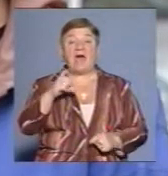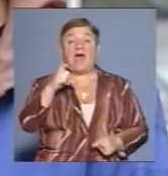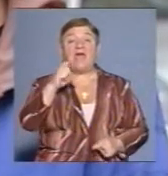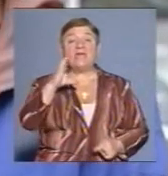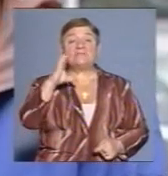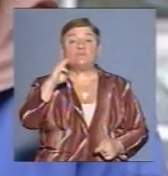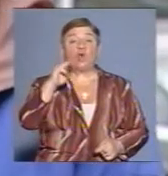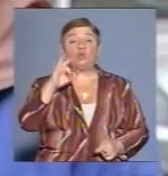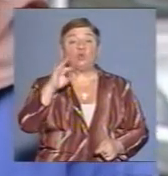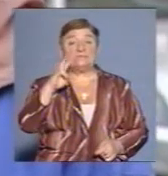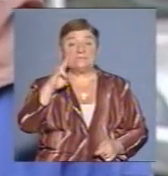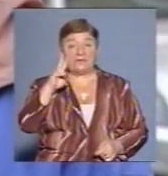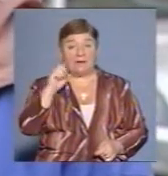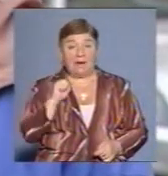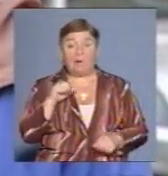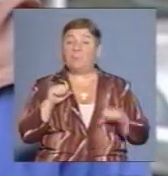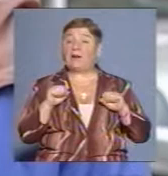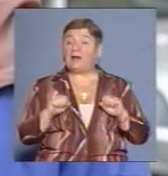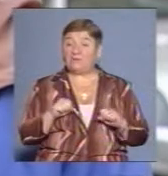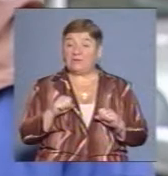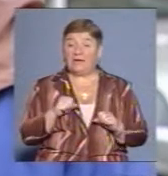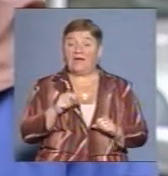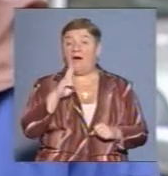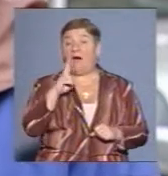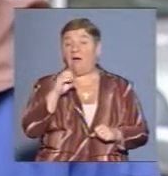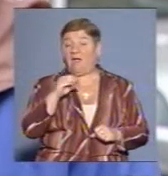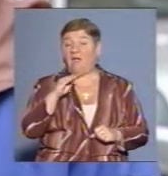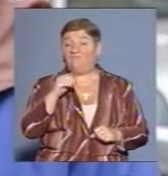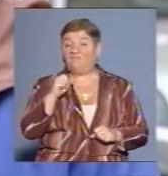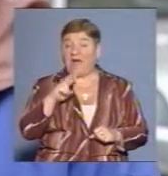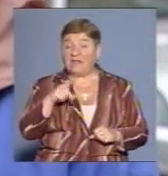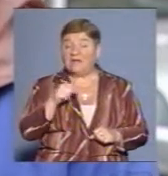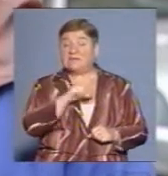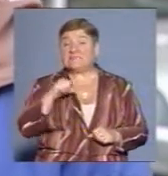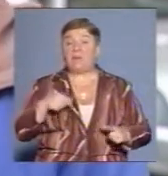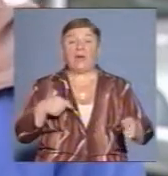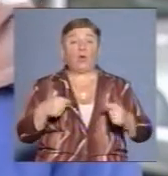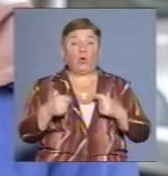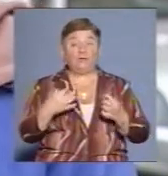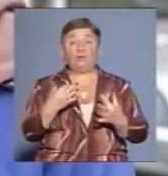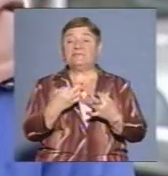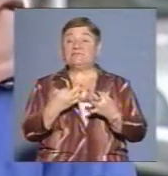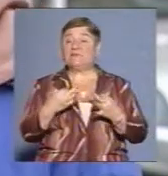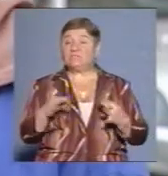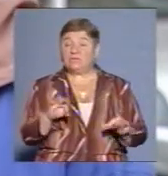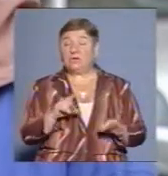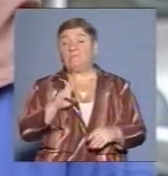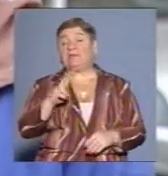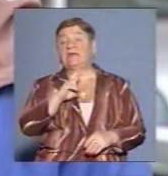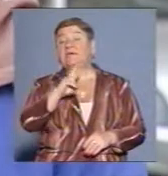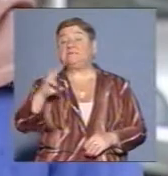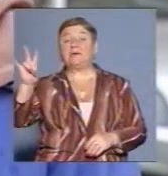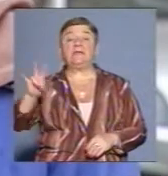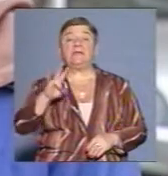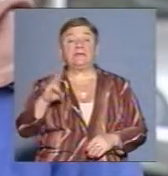православна церква, яка отримала право на автокефалію, тобто бути самокерованою і незалежною від якихось інших релігійних центрів,